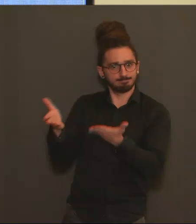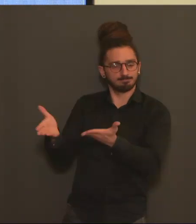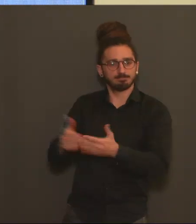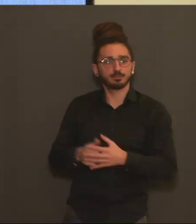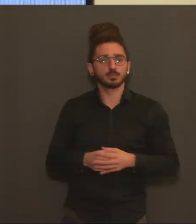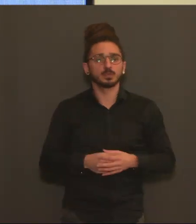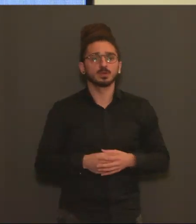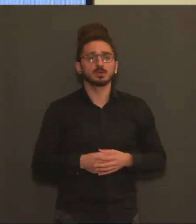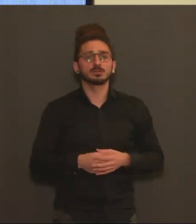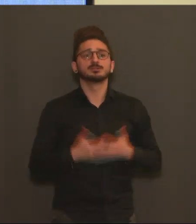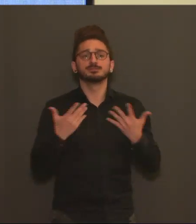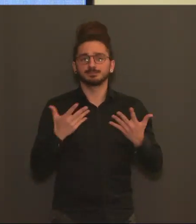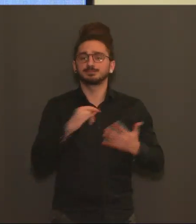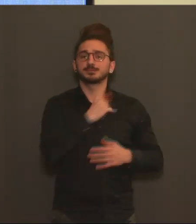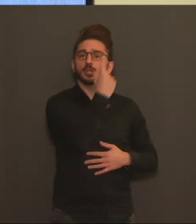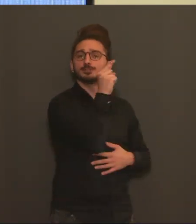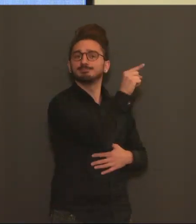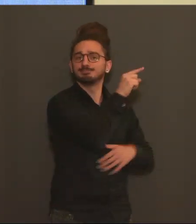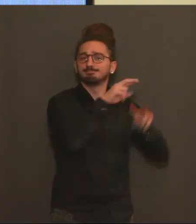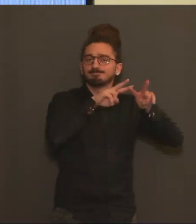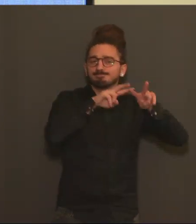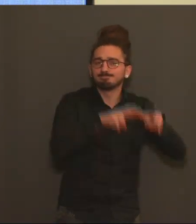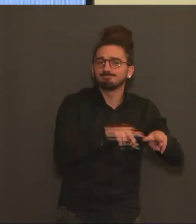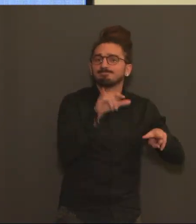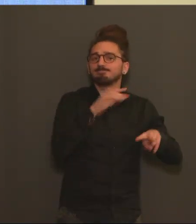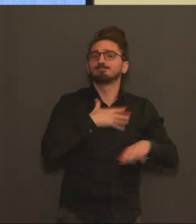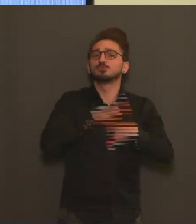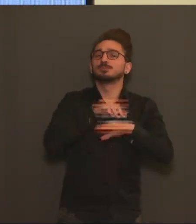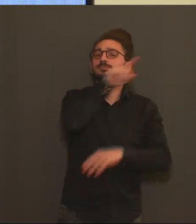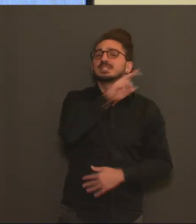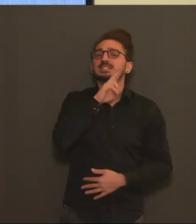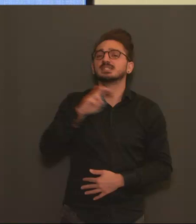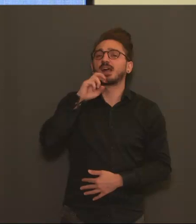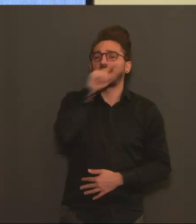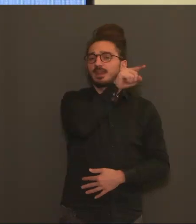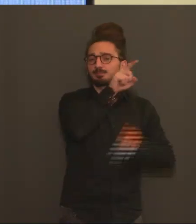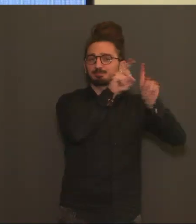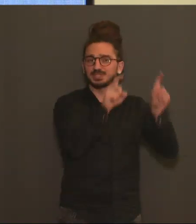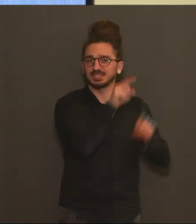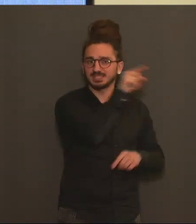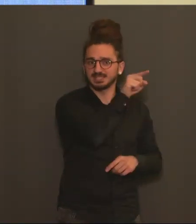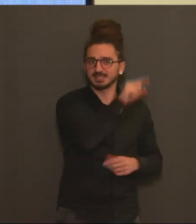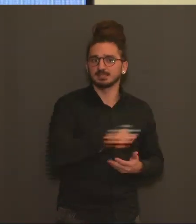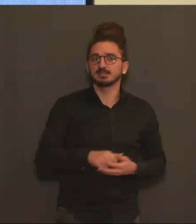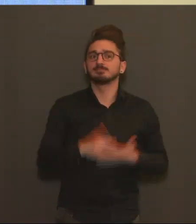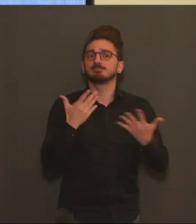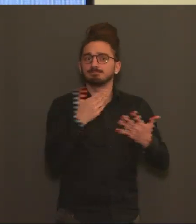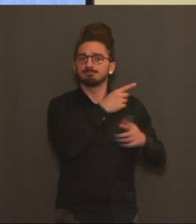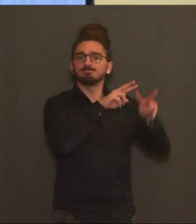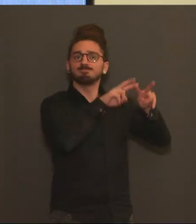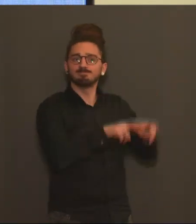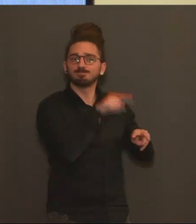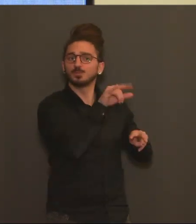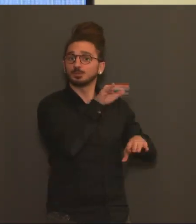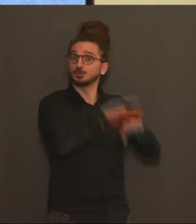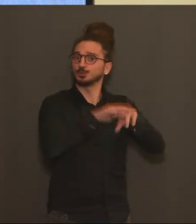est une étude qui est faite en Israël sur l'efficacité des vaccins à ARN messager. Et